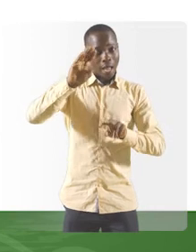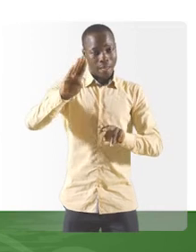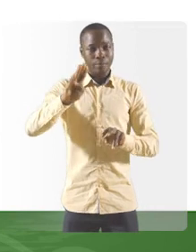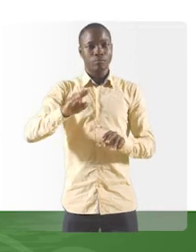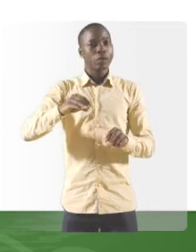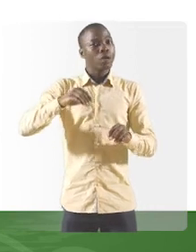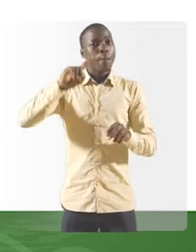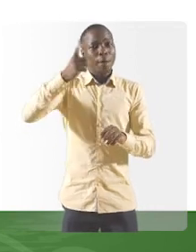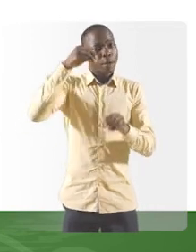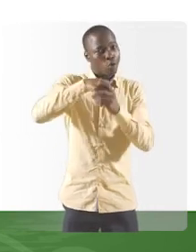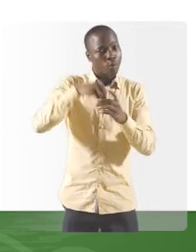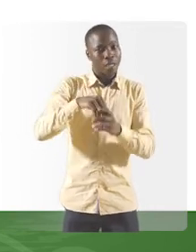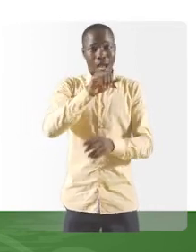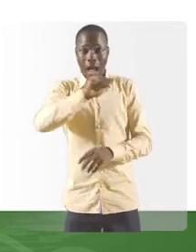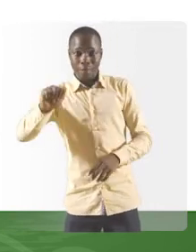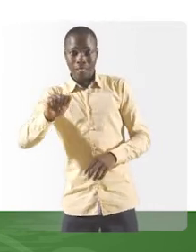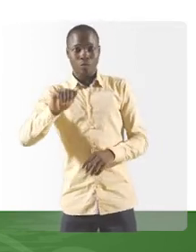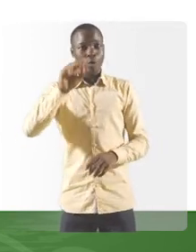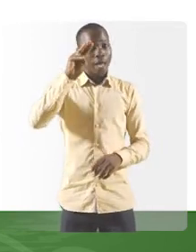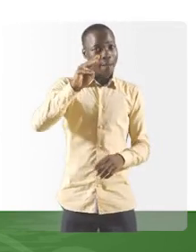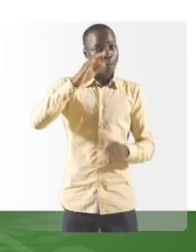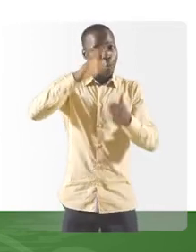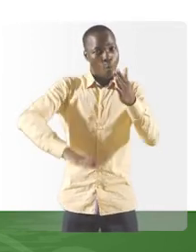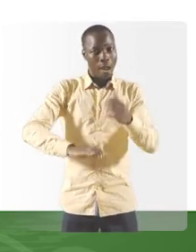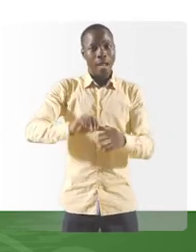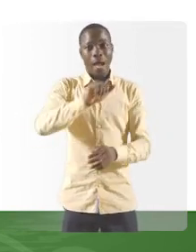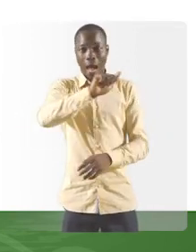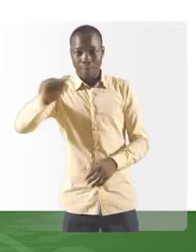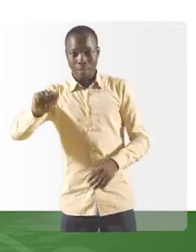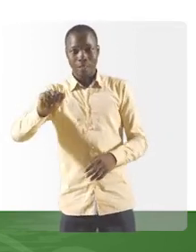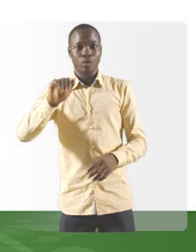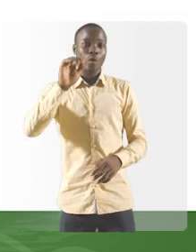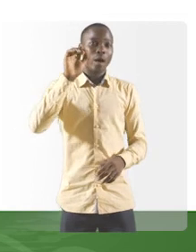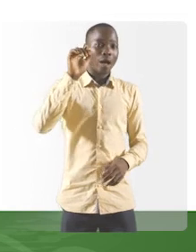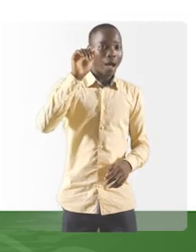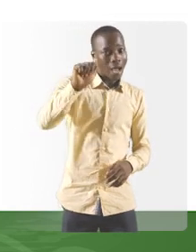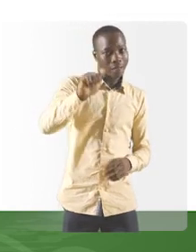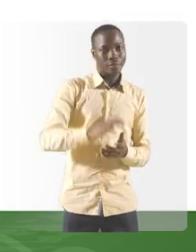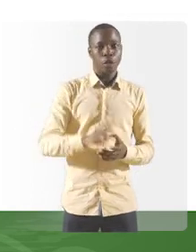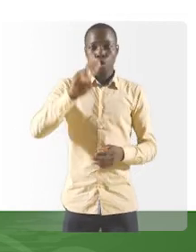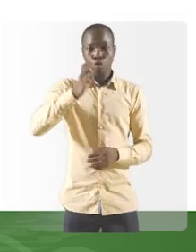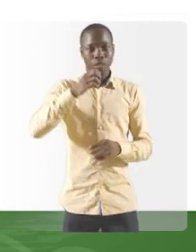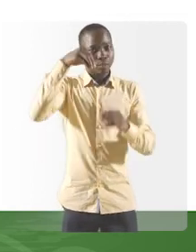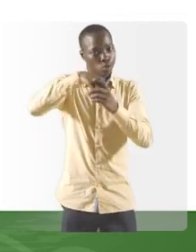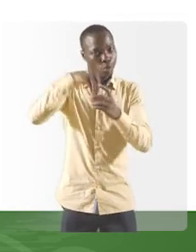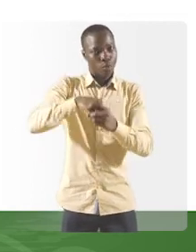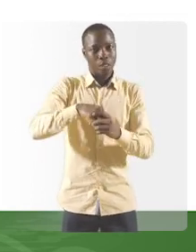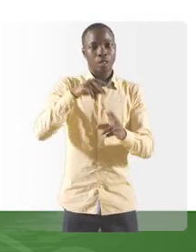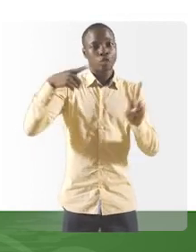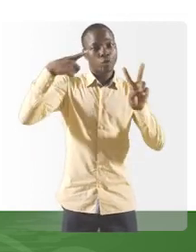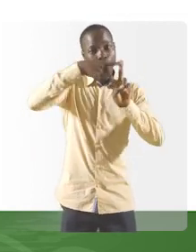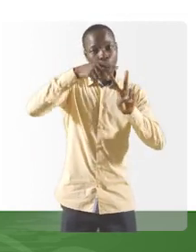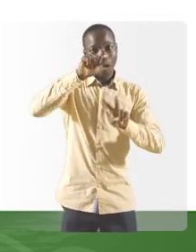AM, on fait l'abscisse de M moins l'abscisse de A. La deuxième composante du vecteur